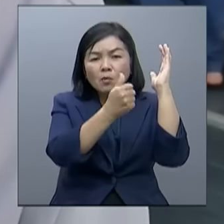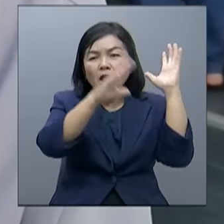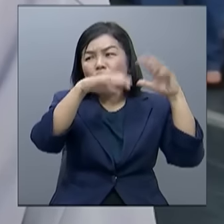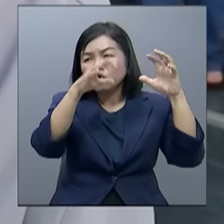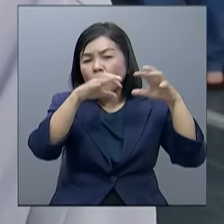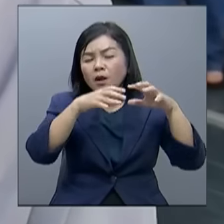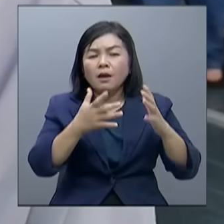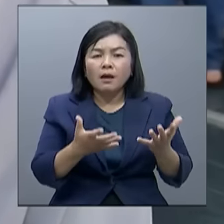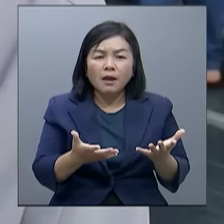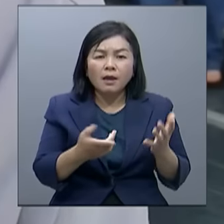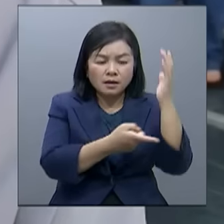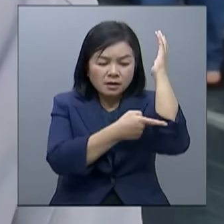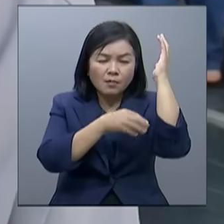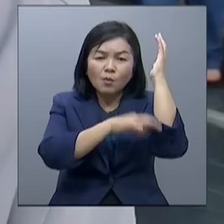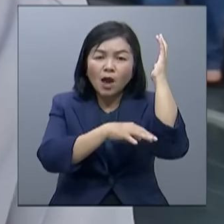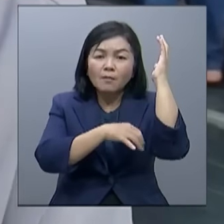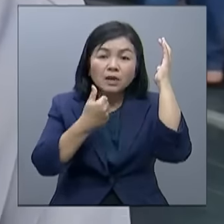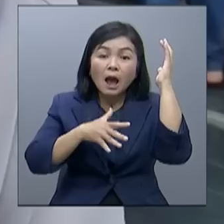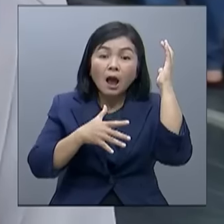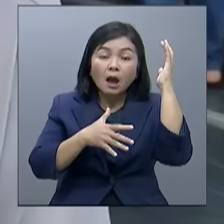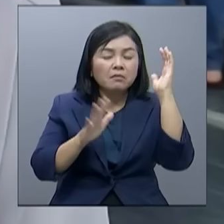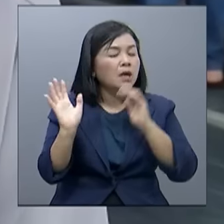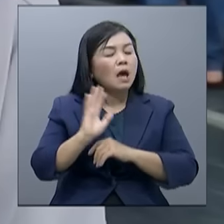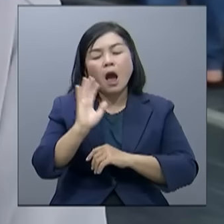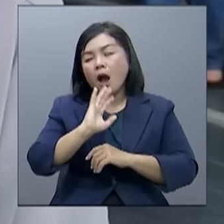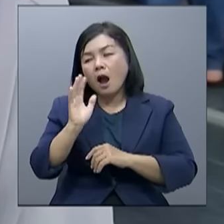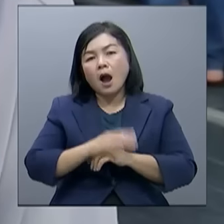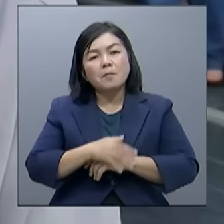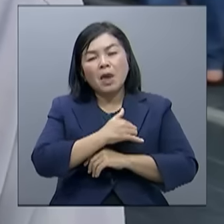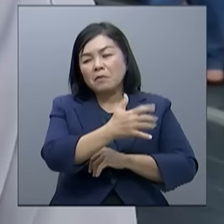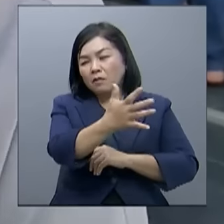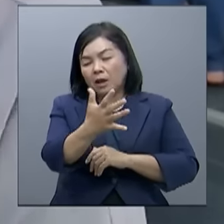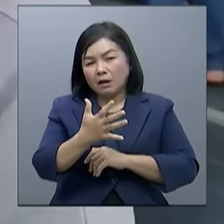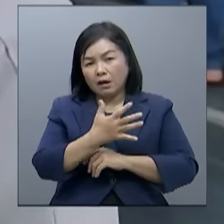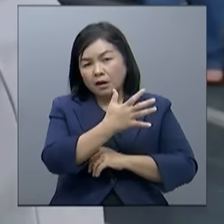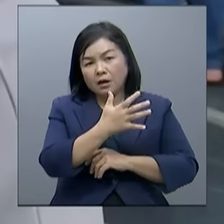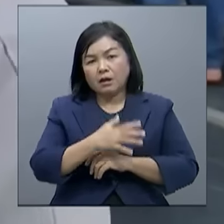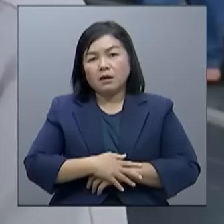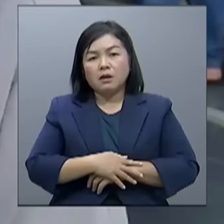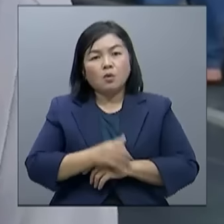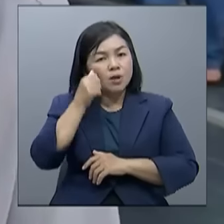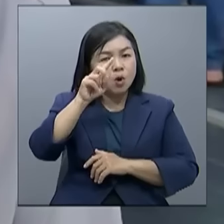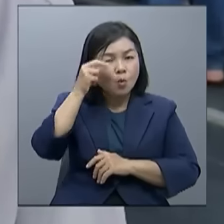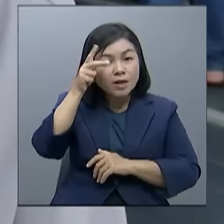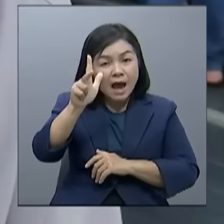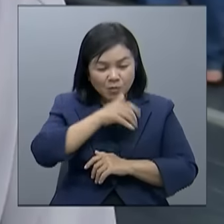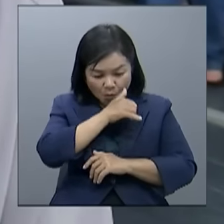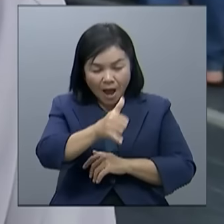ได้เลยยางพาราเป็นไงตัดหญ้าได้ไหม ไม่เดือนนี้ไม่ได้ตัดสักวันจีเนี่ยเขาได้สองสามวันแล้ววันนี้เราก็ม